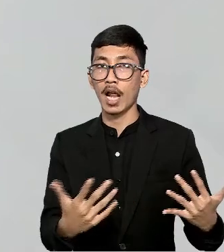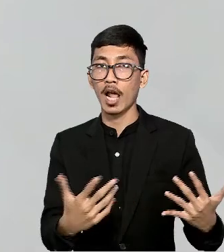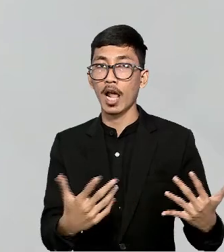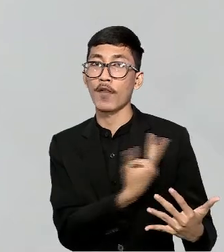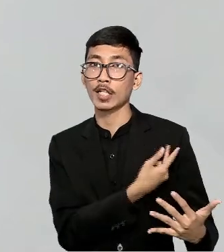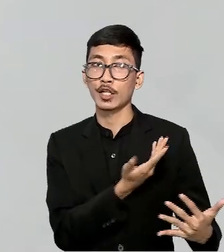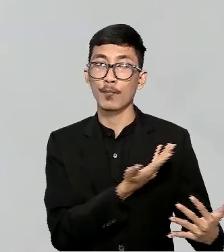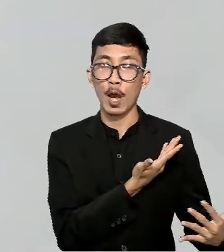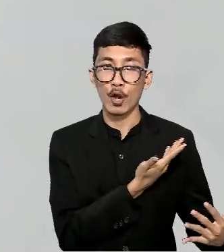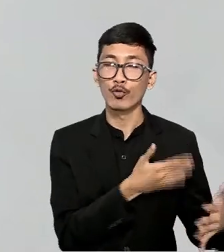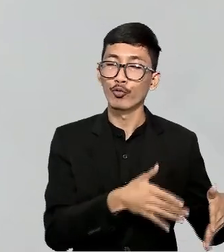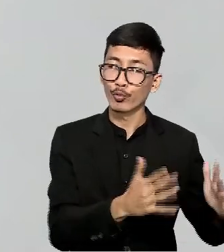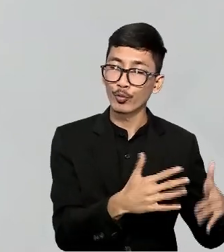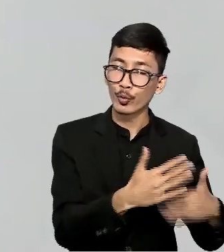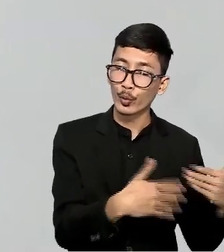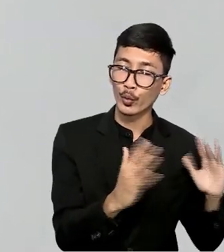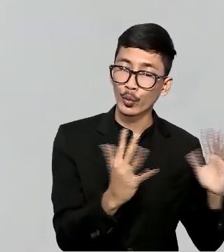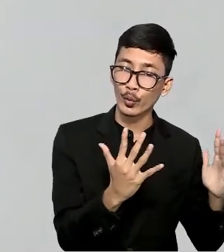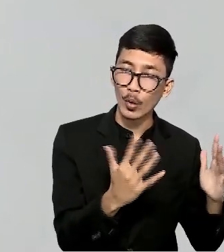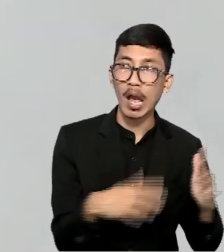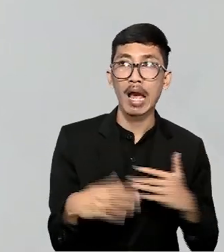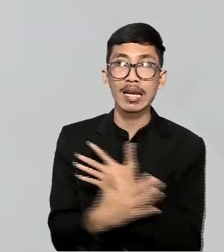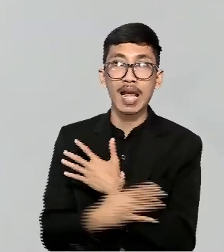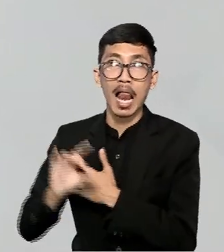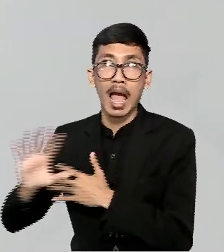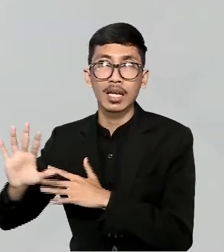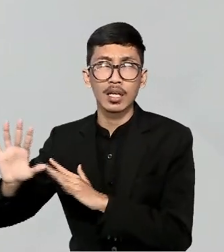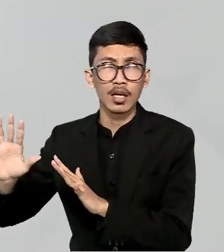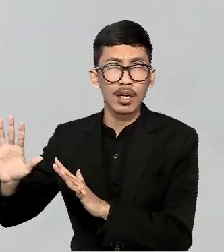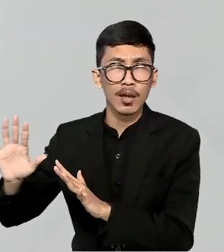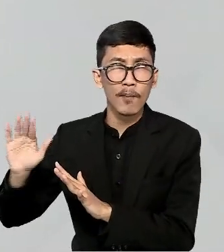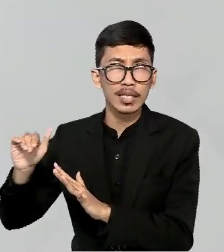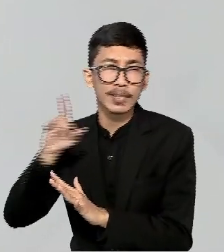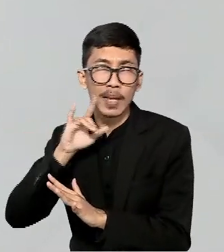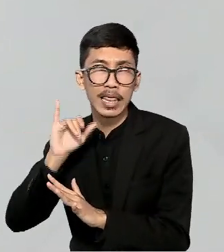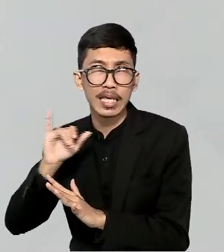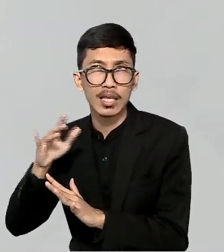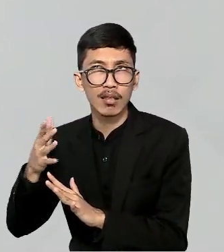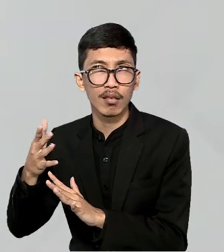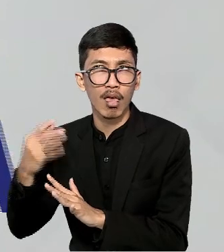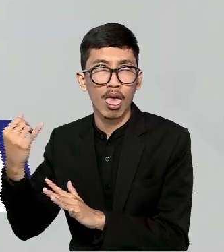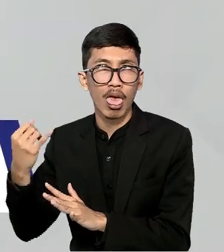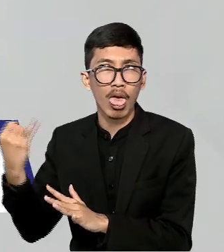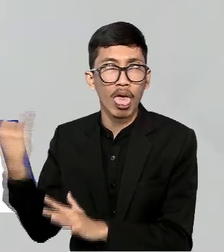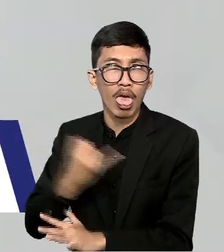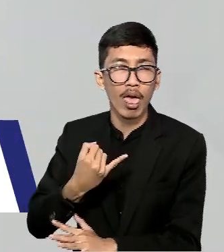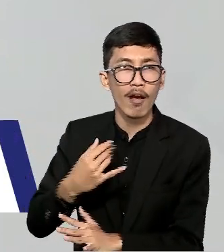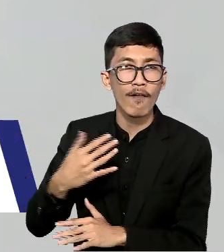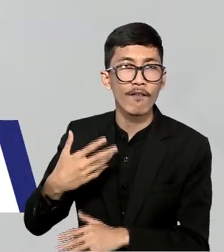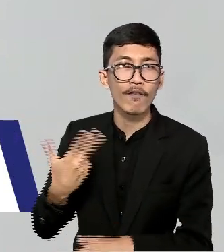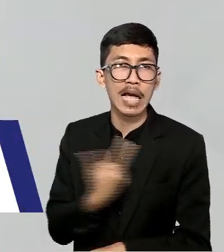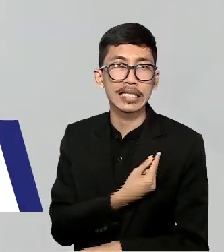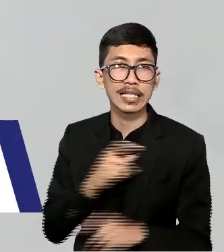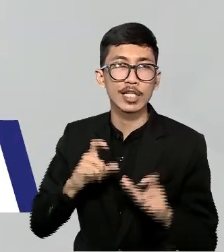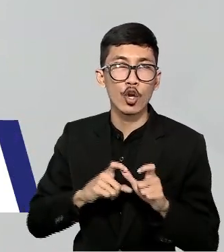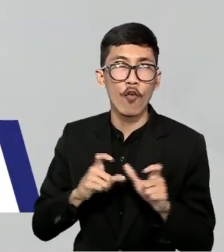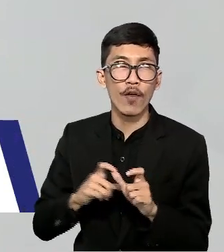saat negara-negara lain di dunia itu tanda kutip masih melecehkan vaksin obat begitu ya betul memang mungkin